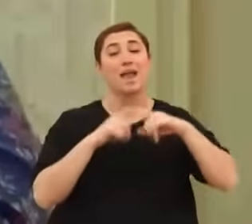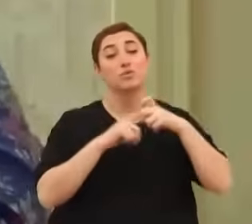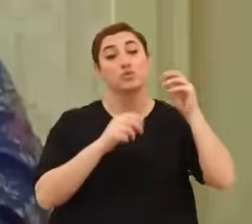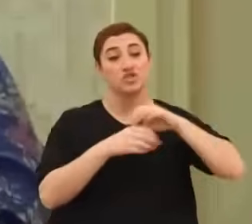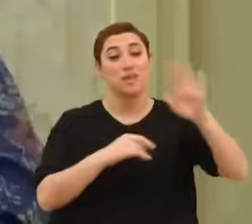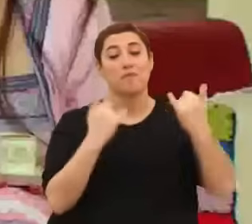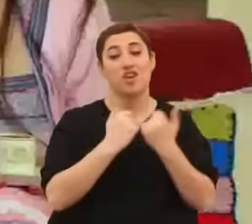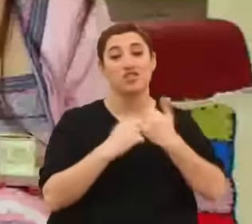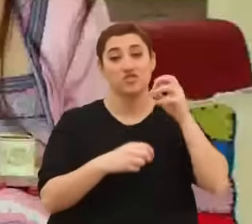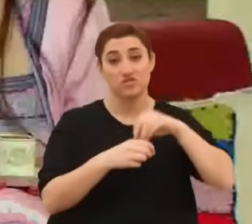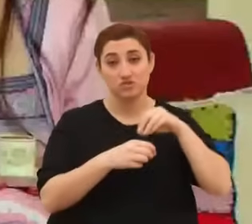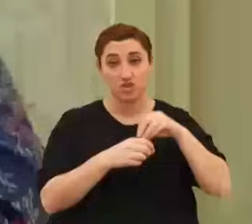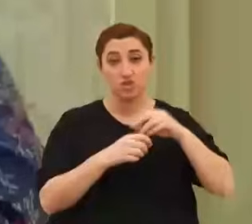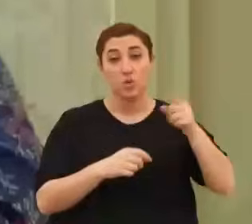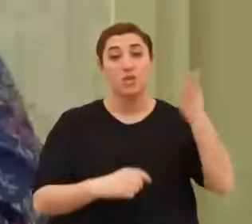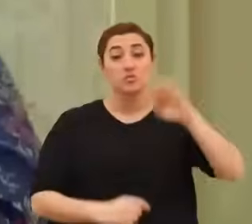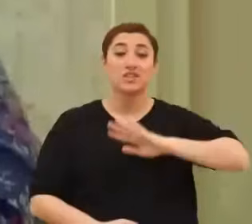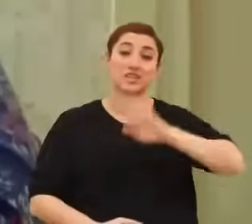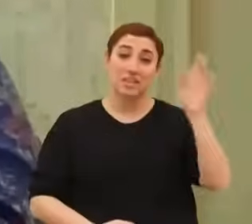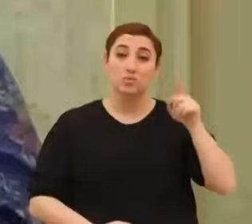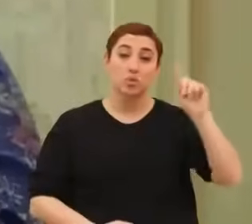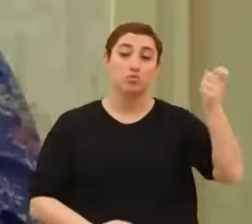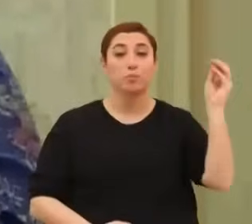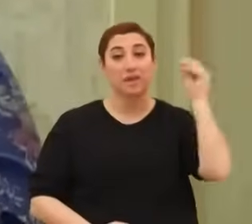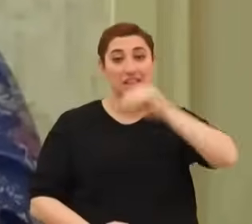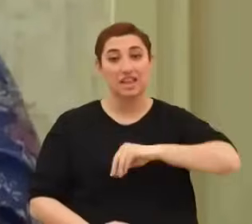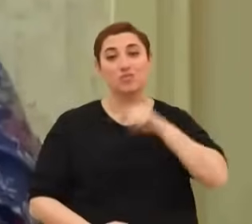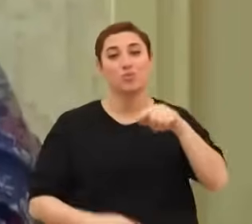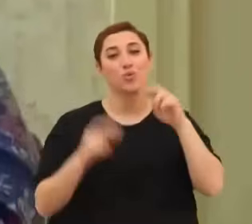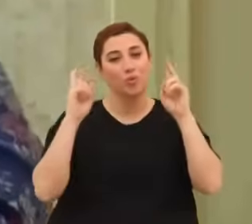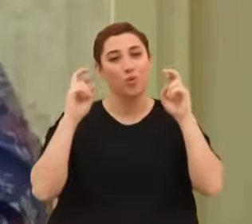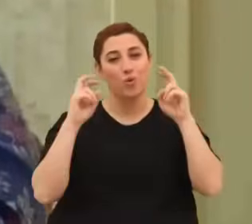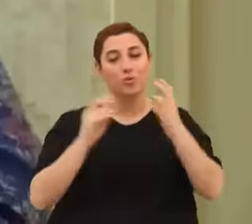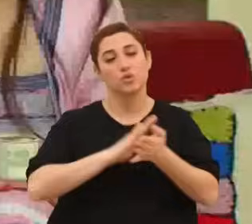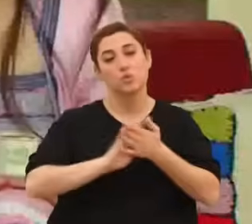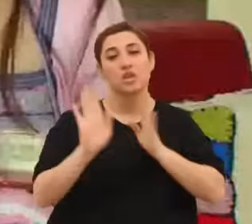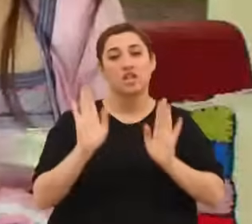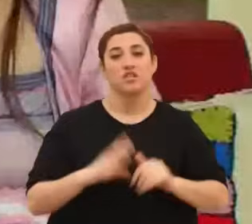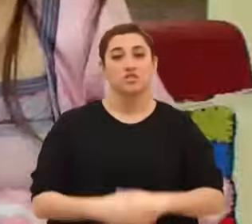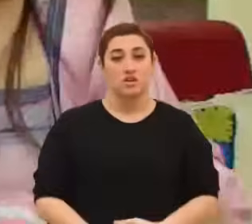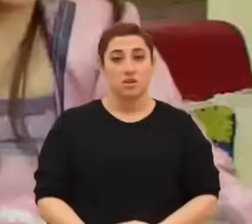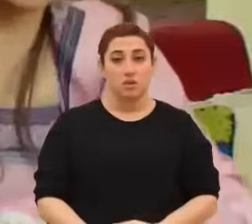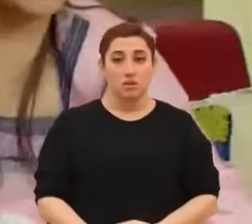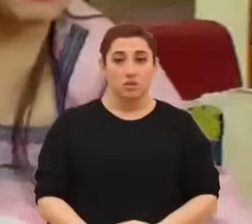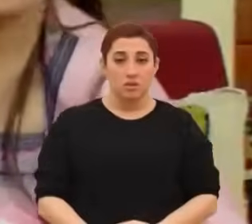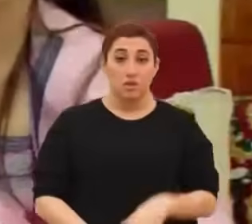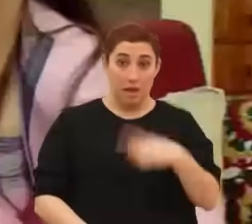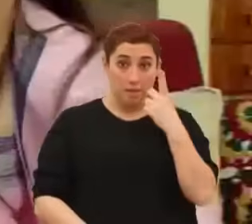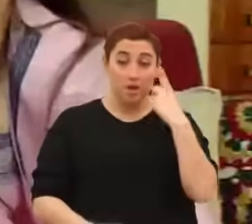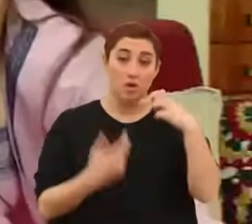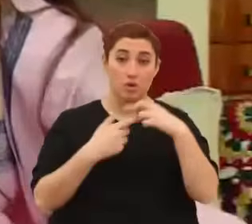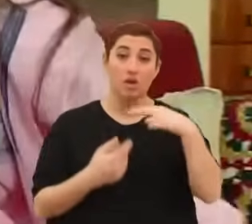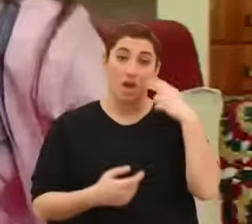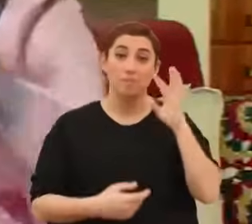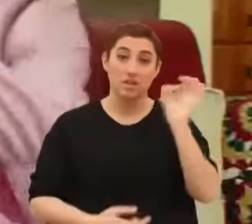hem kardeşi için. Ondan sonra gitmiş, onu bulup getirecekmiş. Bu meseleyi de halledecekmiş. Bak